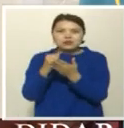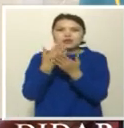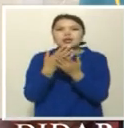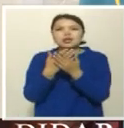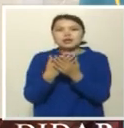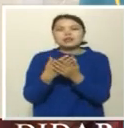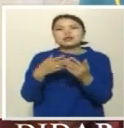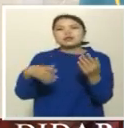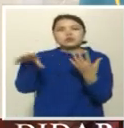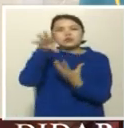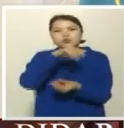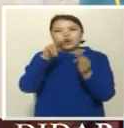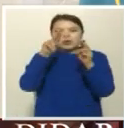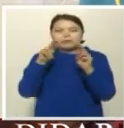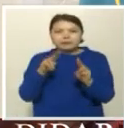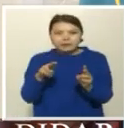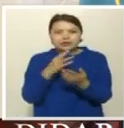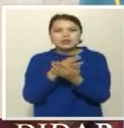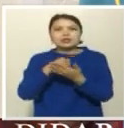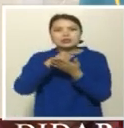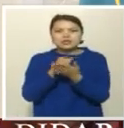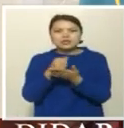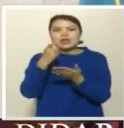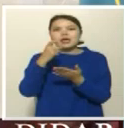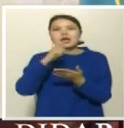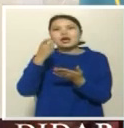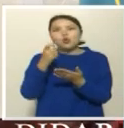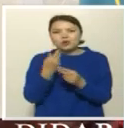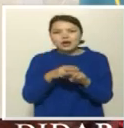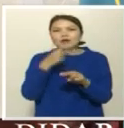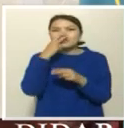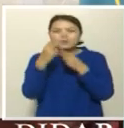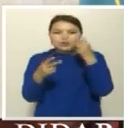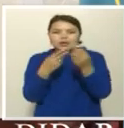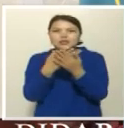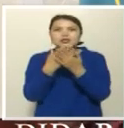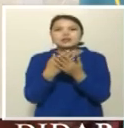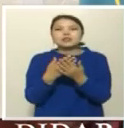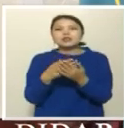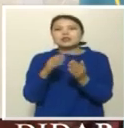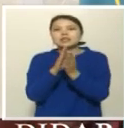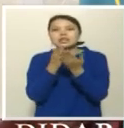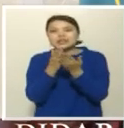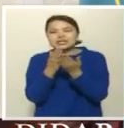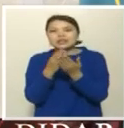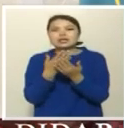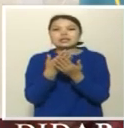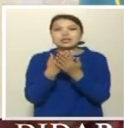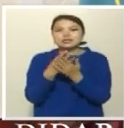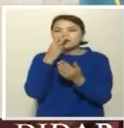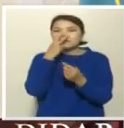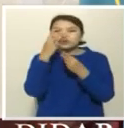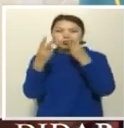қоғамның талаптарына сәйкес экологиялық қысымдарды, экологиялық